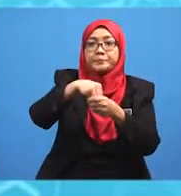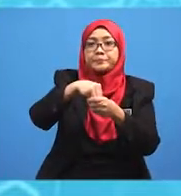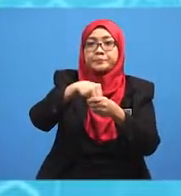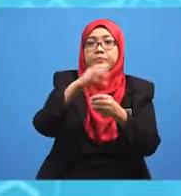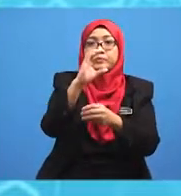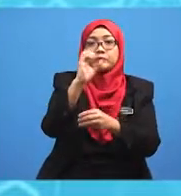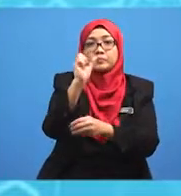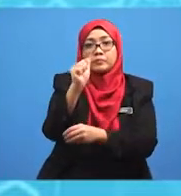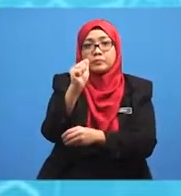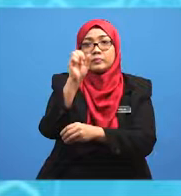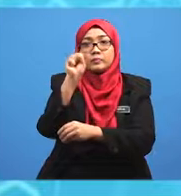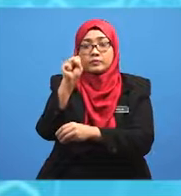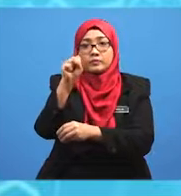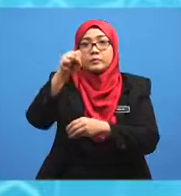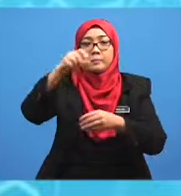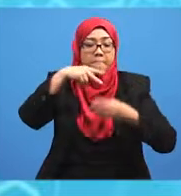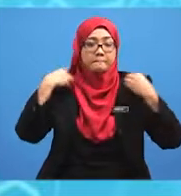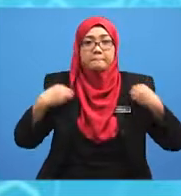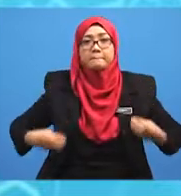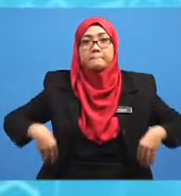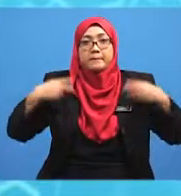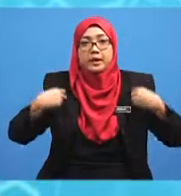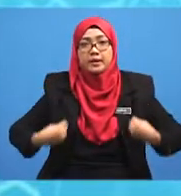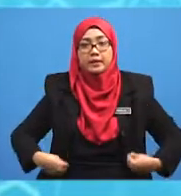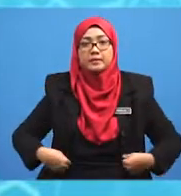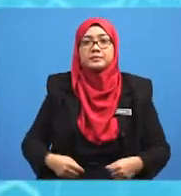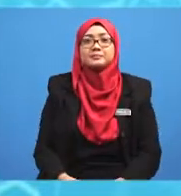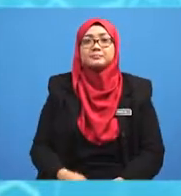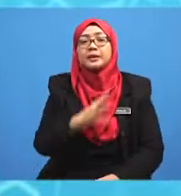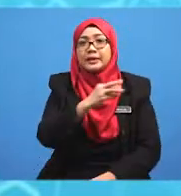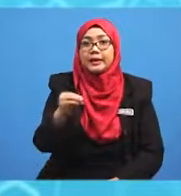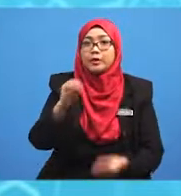cas pada pakaian. Dan 4.